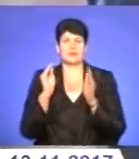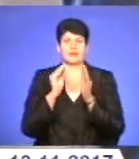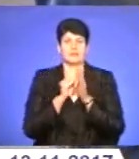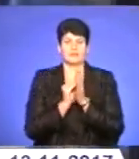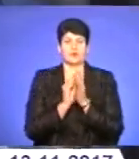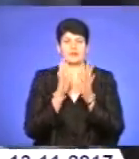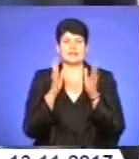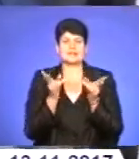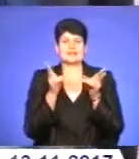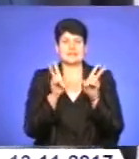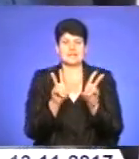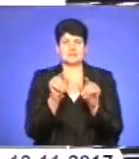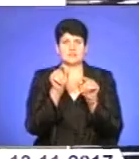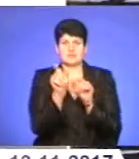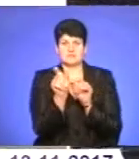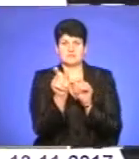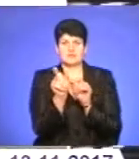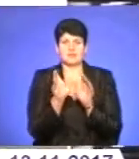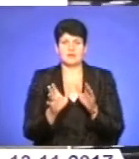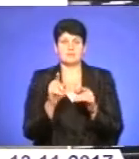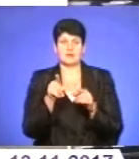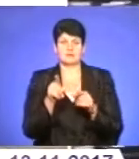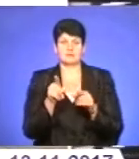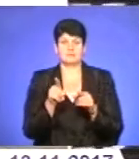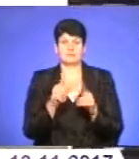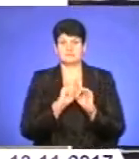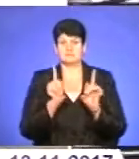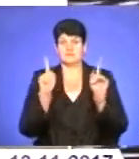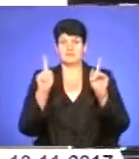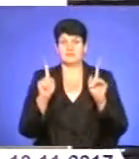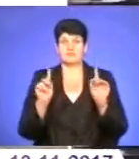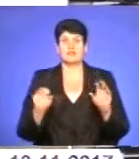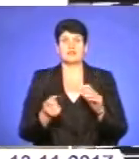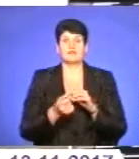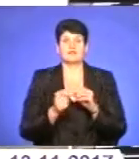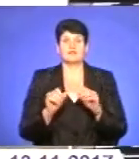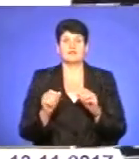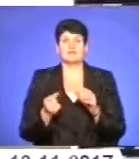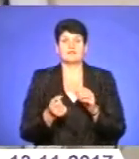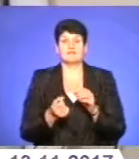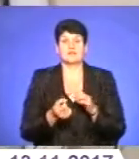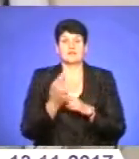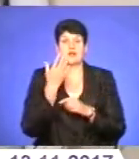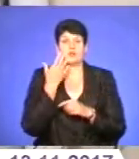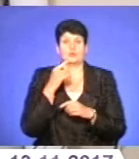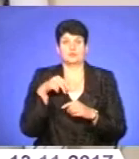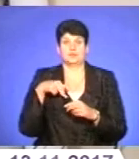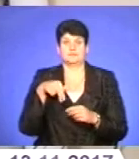картини, залишивши між ними певну відстань. Тепер ефект анімації виникає, коли рухається сам глядач. Він